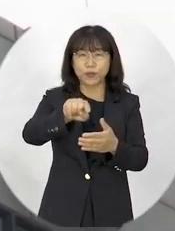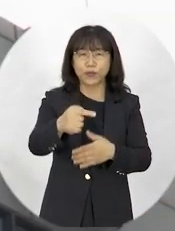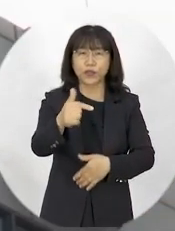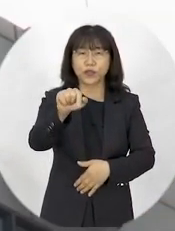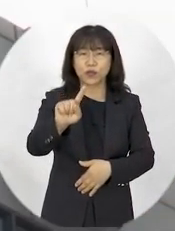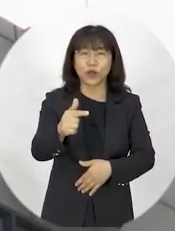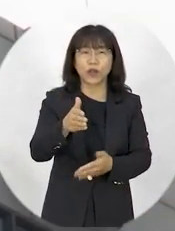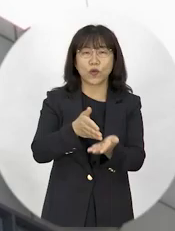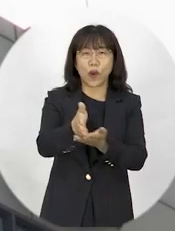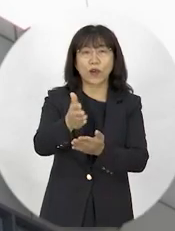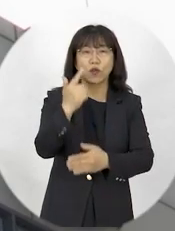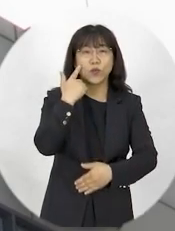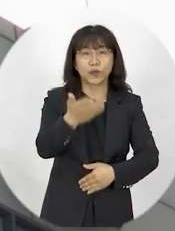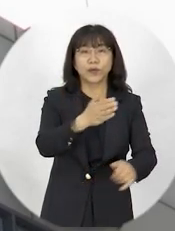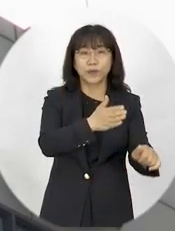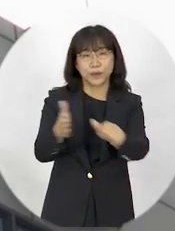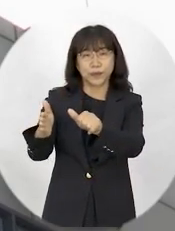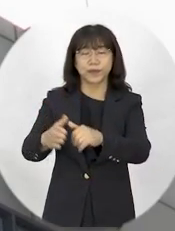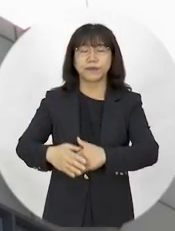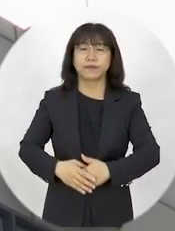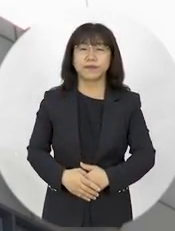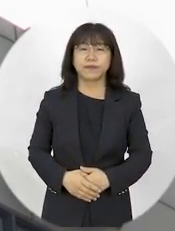협 칩 웅 권과 로 문의하면 됩니다